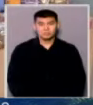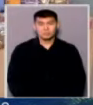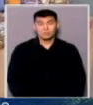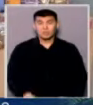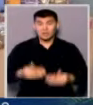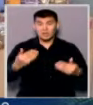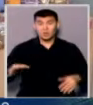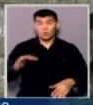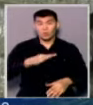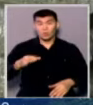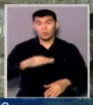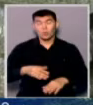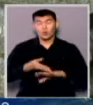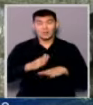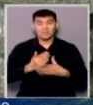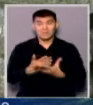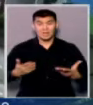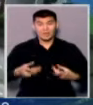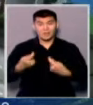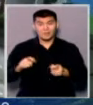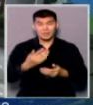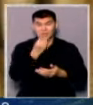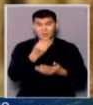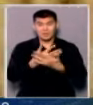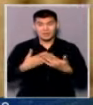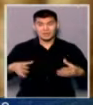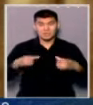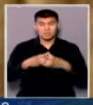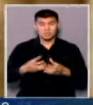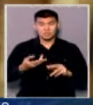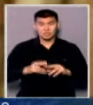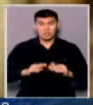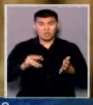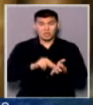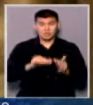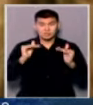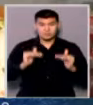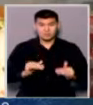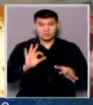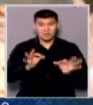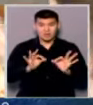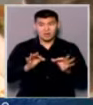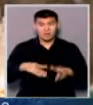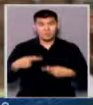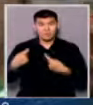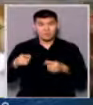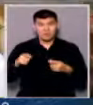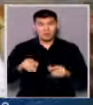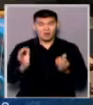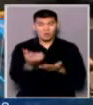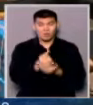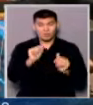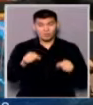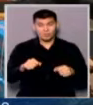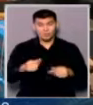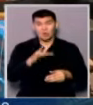Қазір облыста ұн өнімдері мен әлеуметтік маңызы бар өзге азық-түліктің құны тұрақты, сортына қарай қолжетімді бағада іздеп табуға болады. Десе